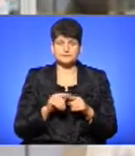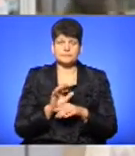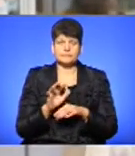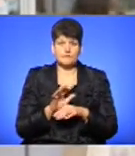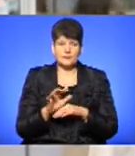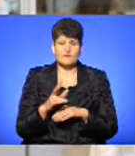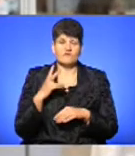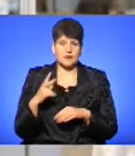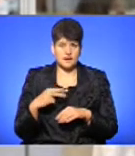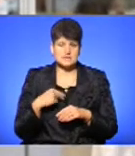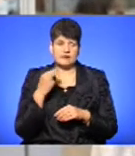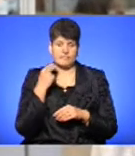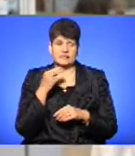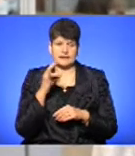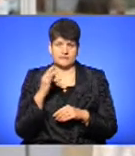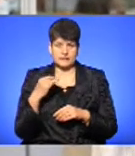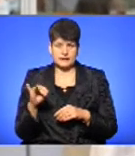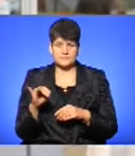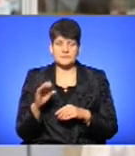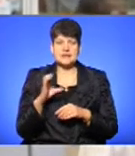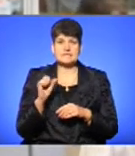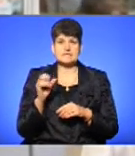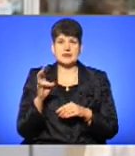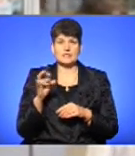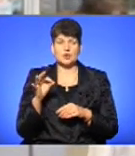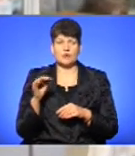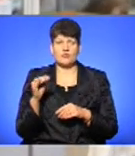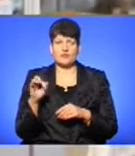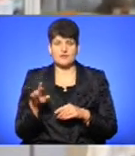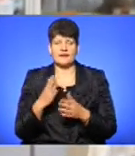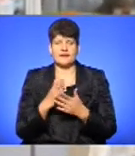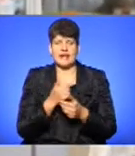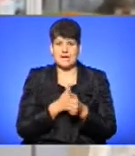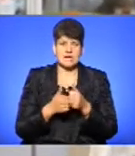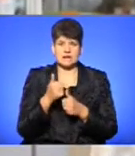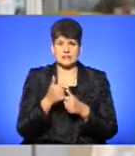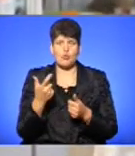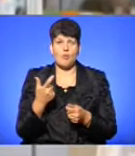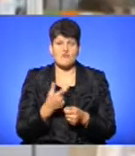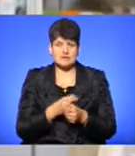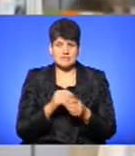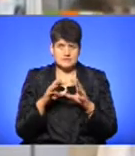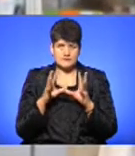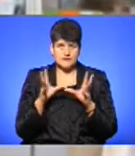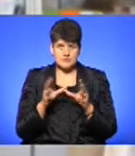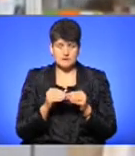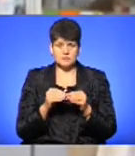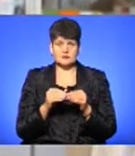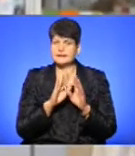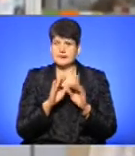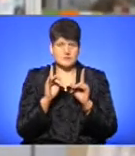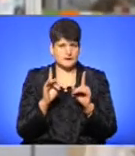Франція, досить ефективний, так як Sanofi є одним з лідерів також по вакцинації в загальному, не тільки від